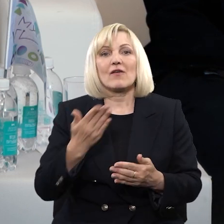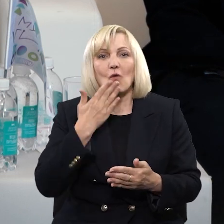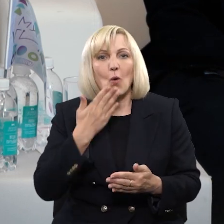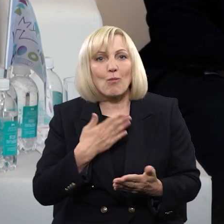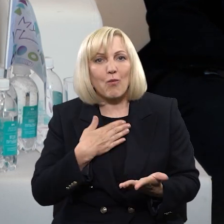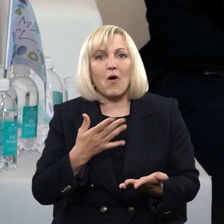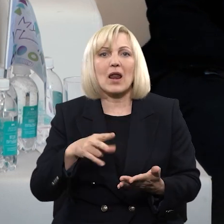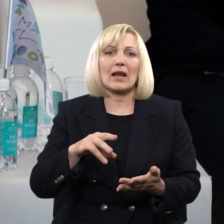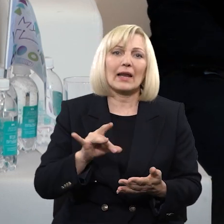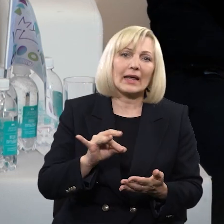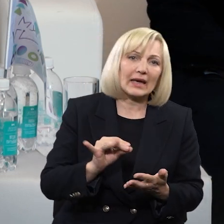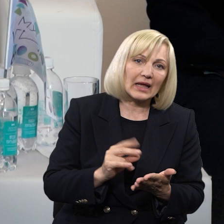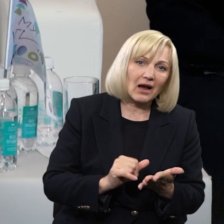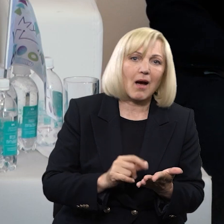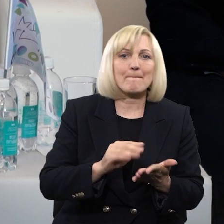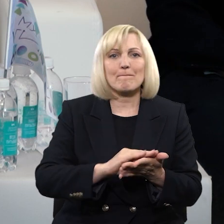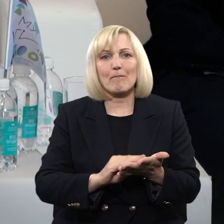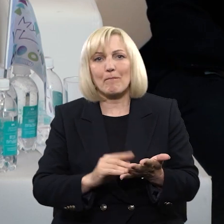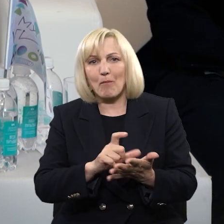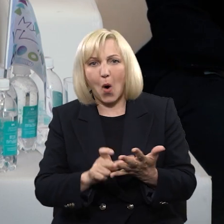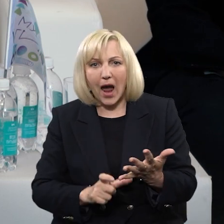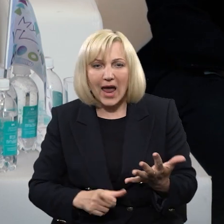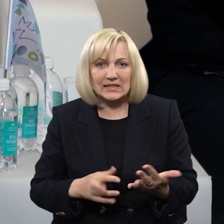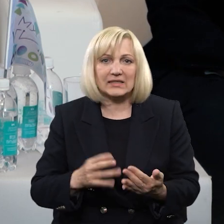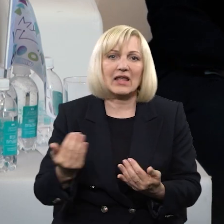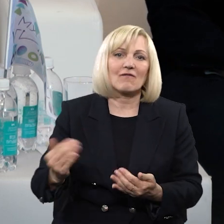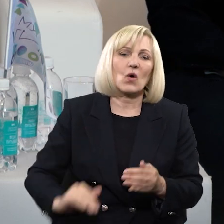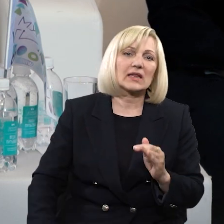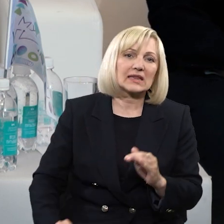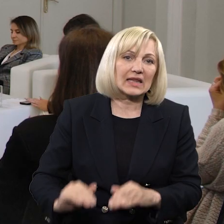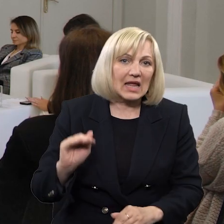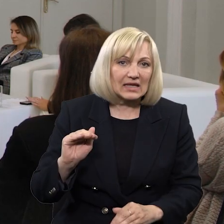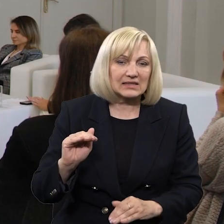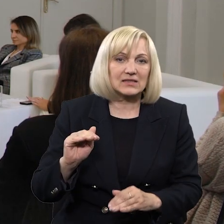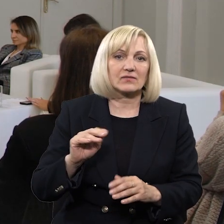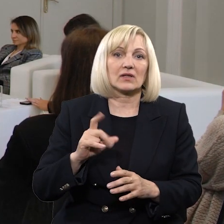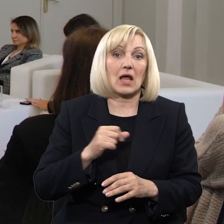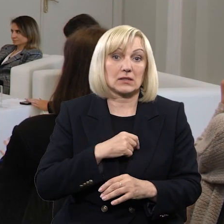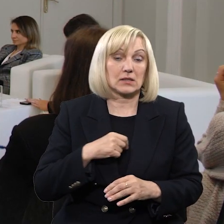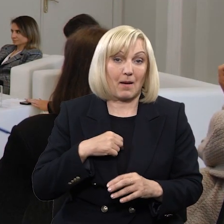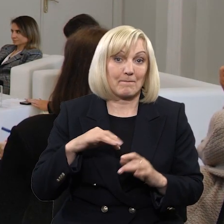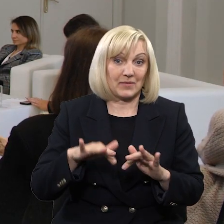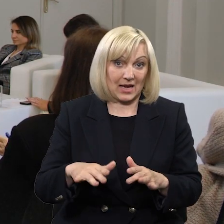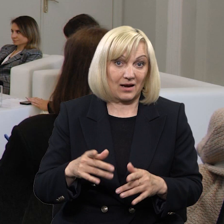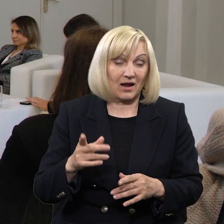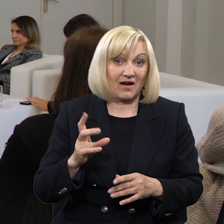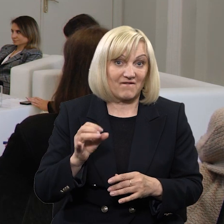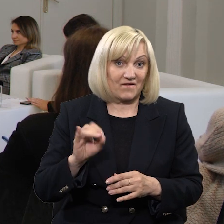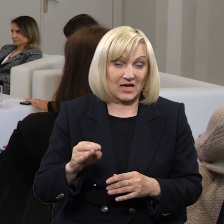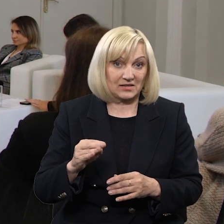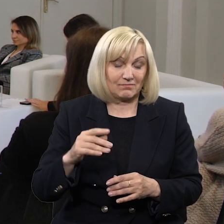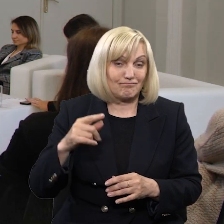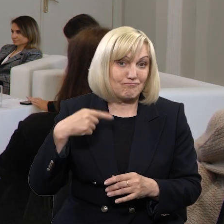путешествиям Его любовь его лирика его поэзия его детство а на самом деле форма Квеста